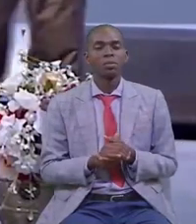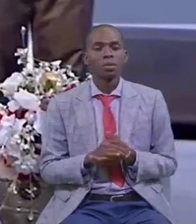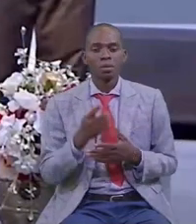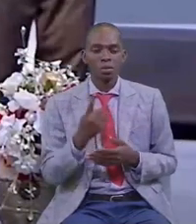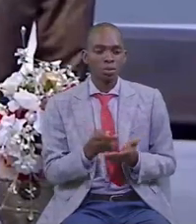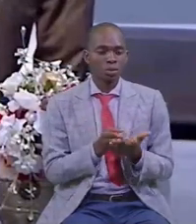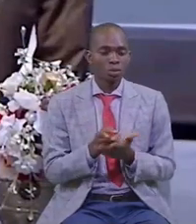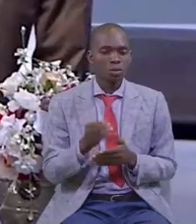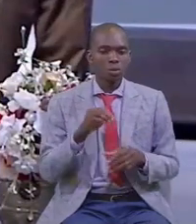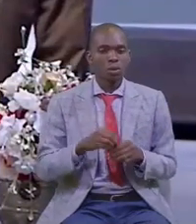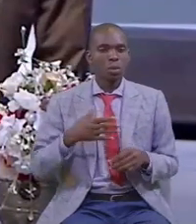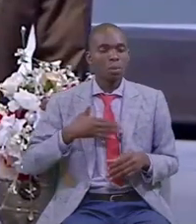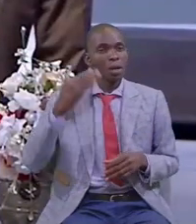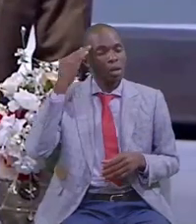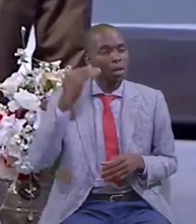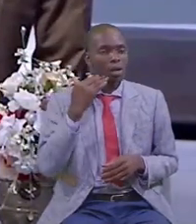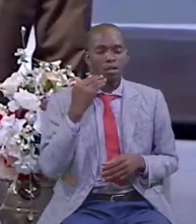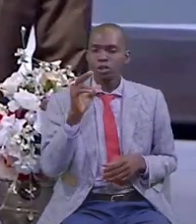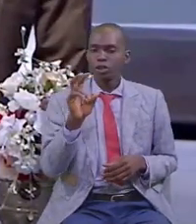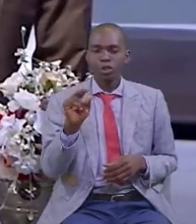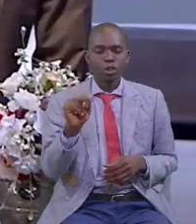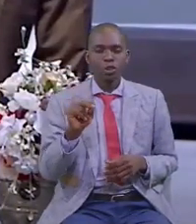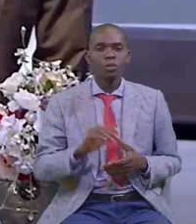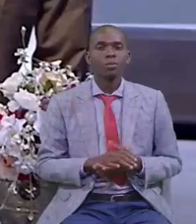La vérité dans ma tête, non.